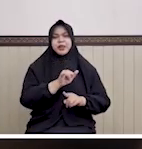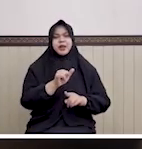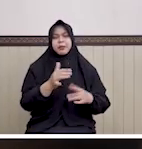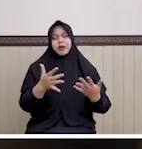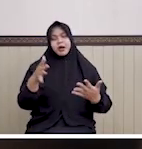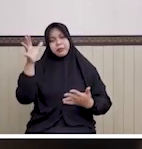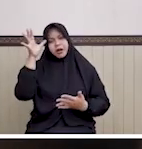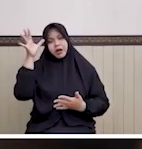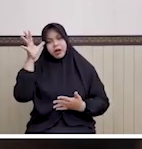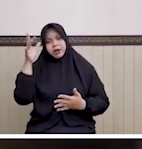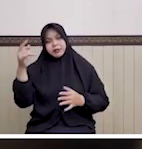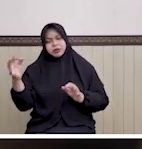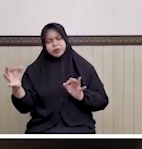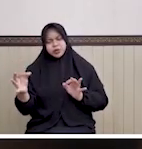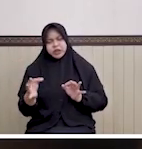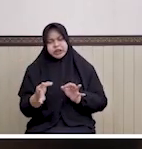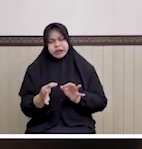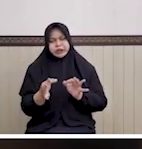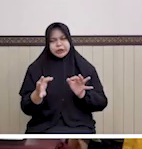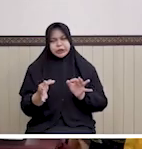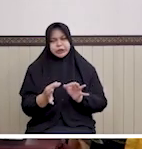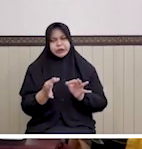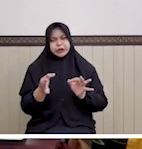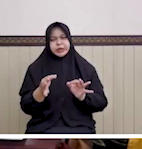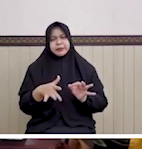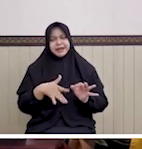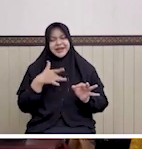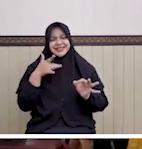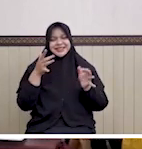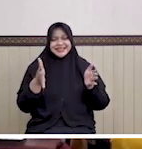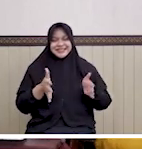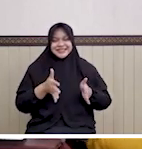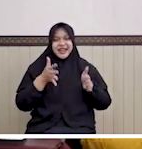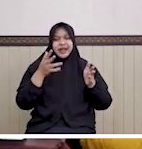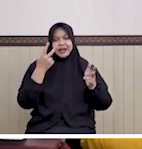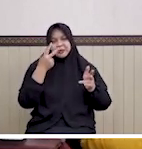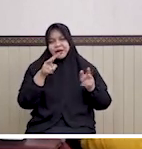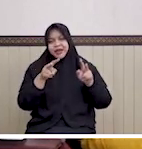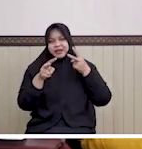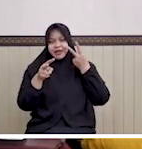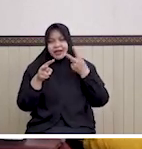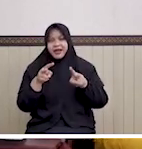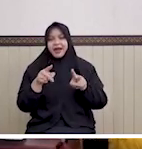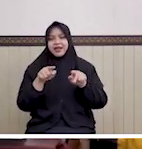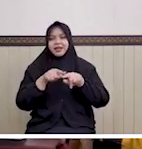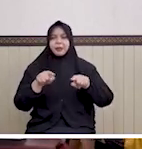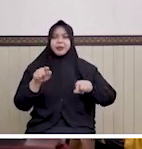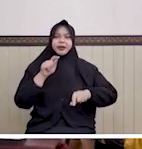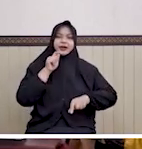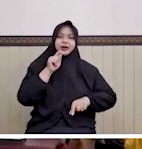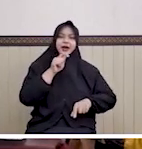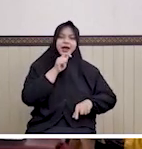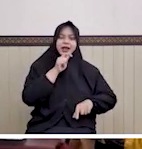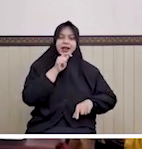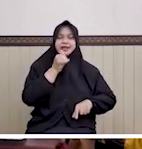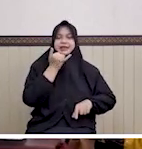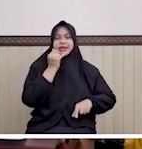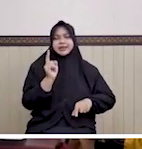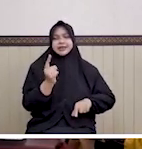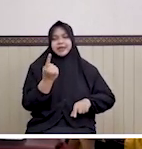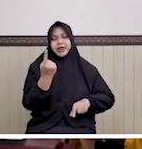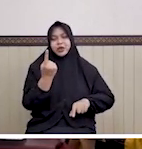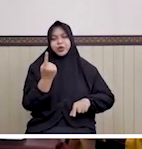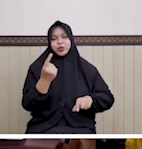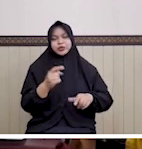jika mereka sangat dekat merasa disayangi diperhatikan gitu ternyata salah satu